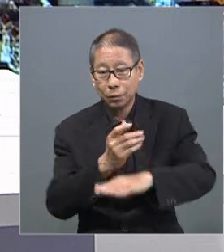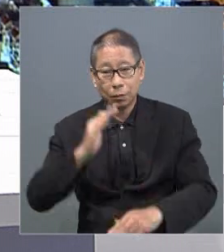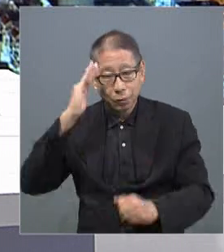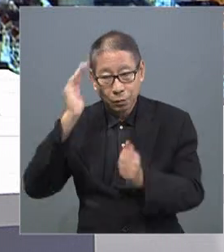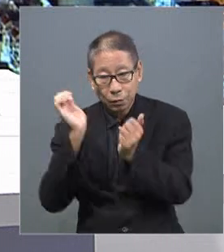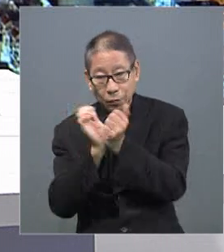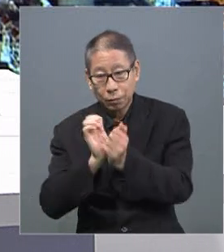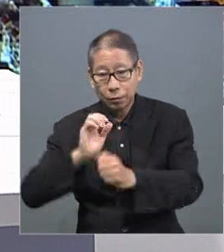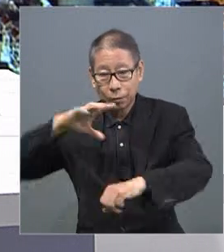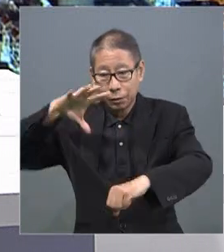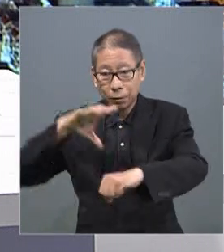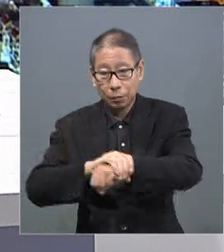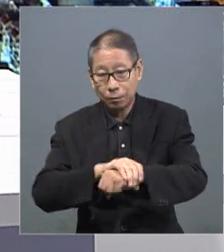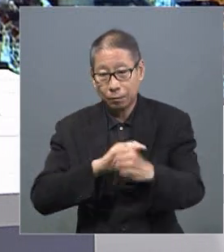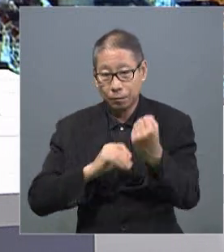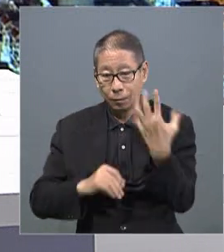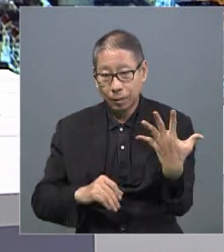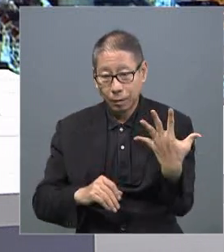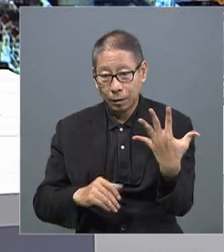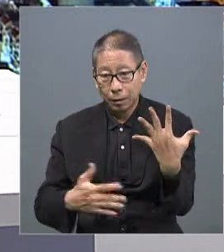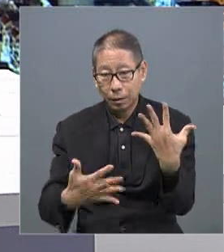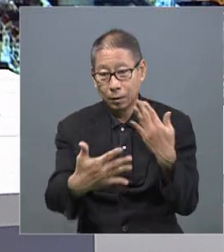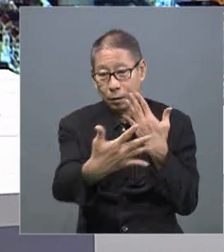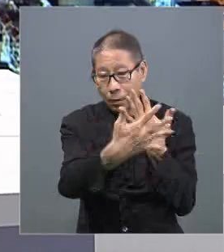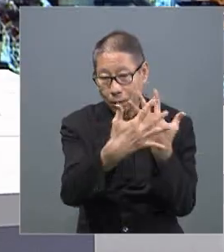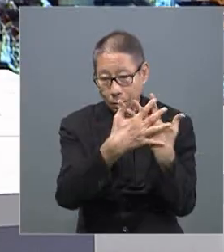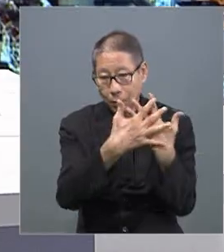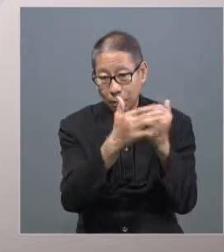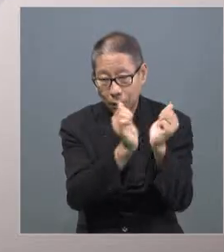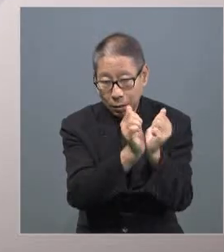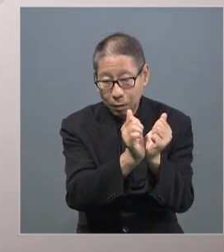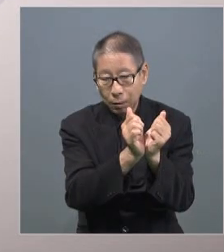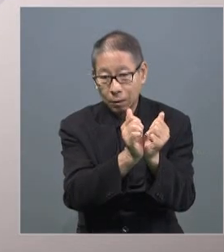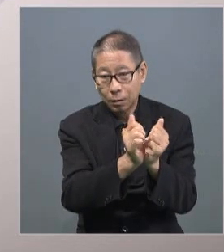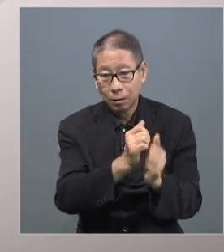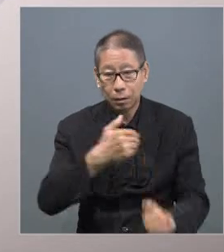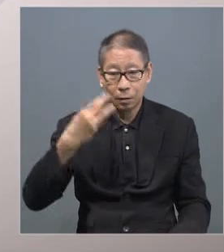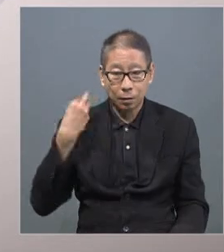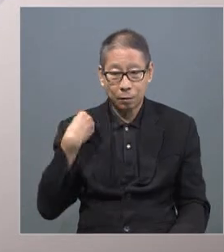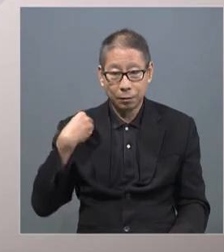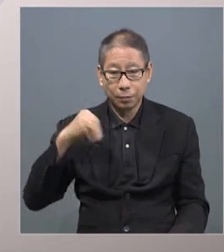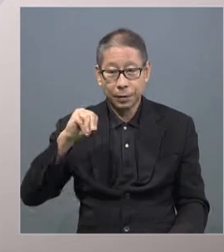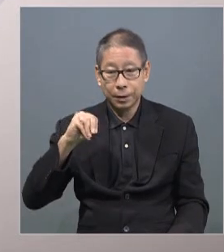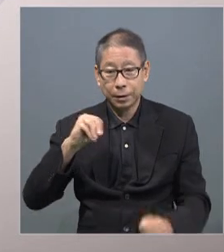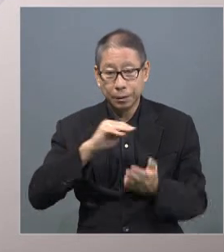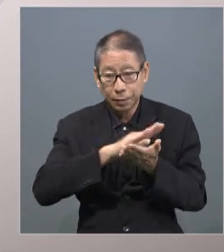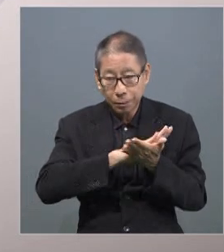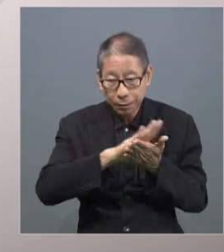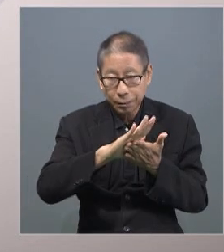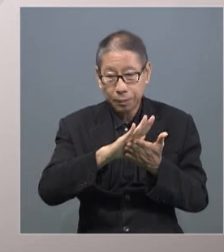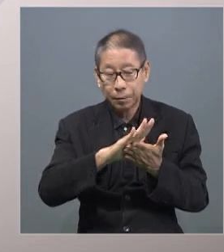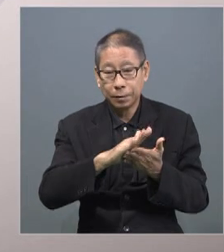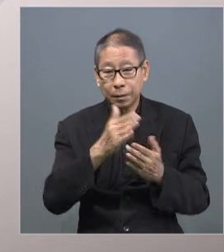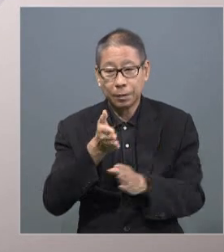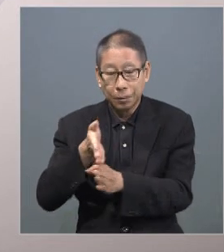กุมวัยรุ่น 5คนนี้นะฮไปฝากขังไว้ที่ศาลอาญามีนบุรีและศาลเยาวชนเรียบร้อยแล้วนะครับภายหลังจากที่เกิดเรื่องก็คือ